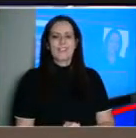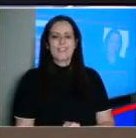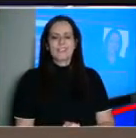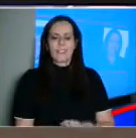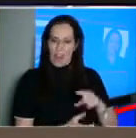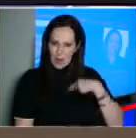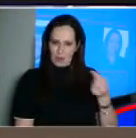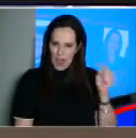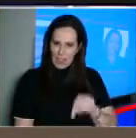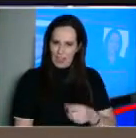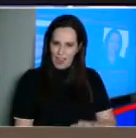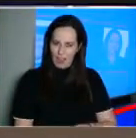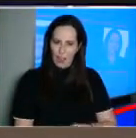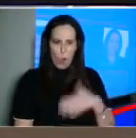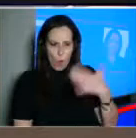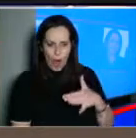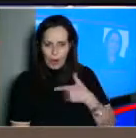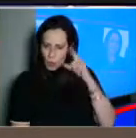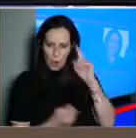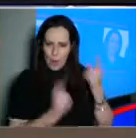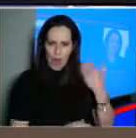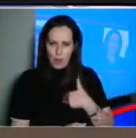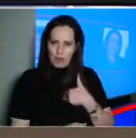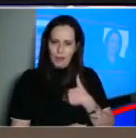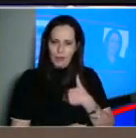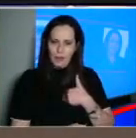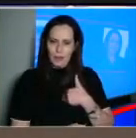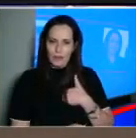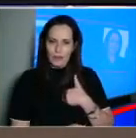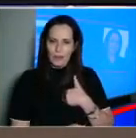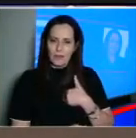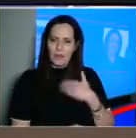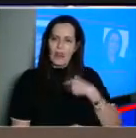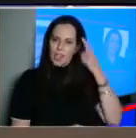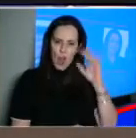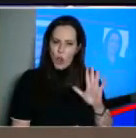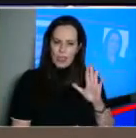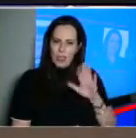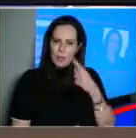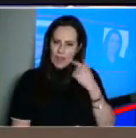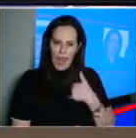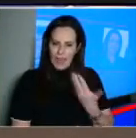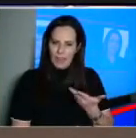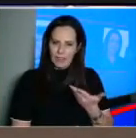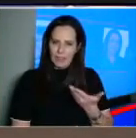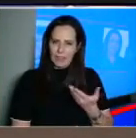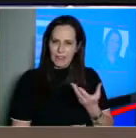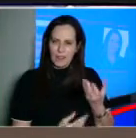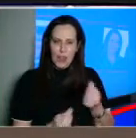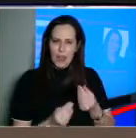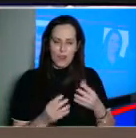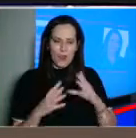לקח לך המון זמן להגיע אליי היום. וואי, אני לא יודעת מה קרה. הבנות, ירו. אני לא יודעת, זה גם נראה לי איזה חידלון של גט